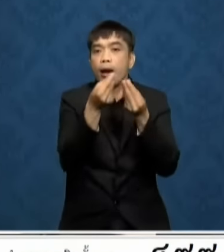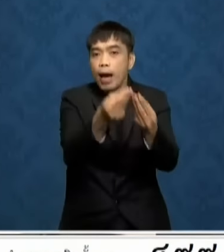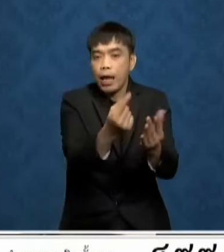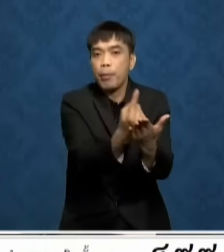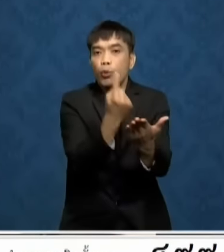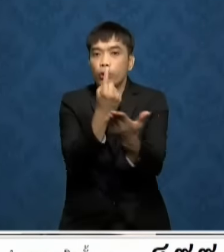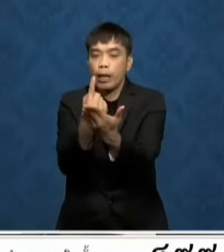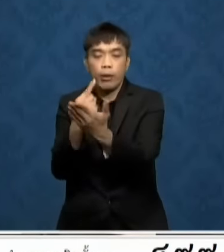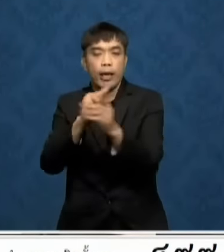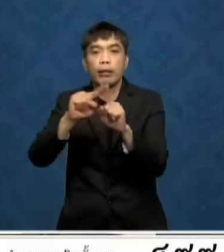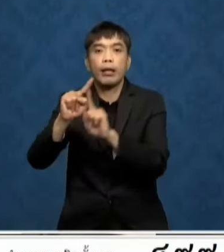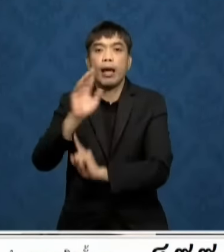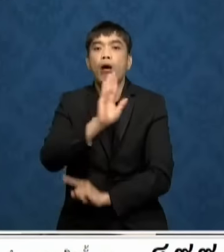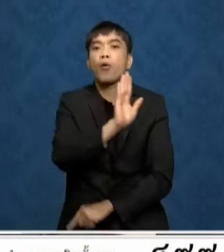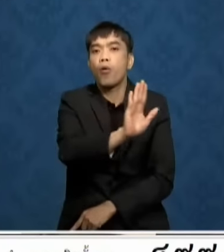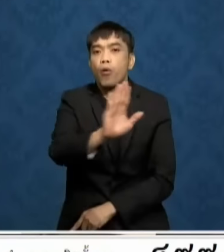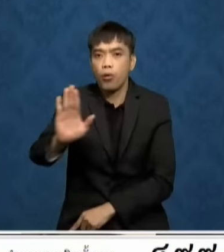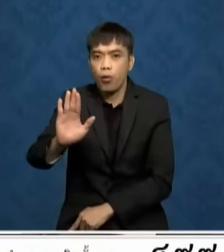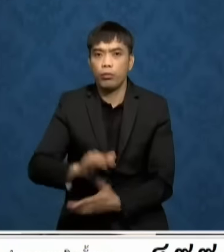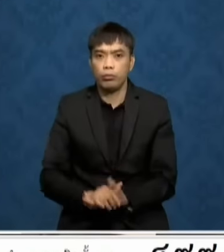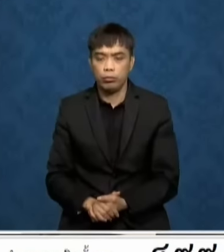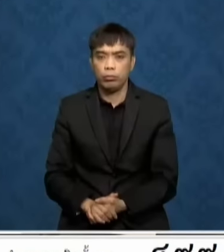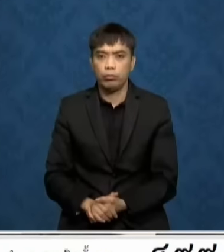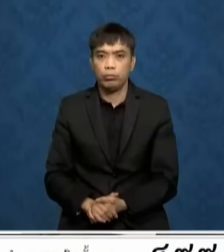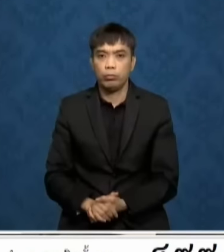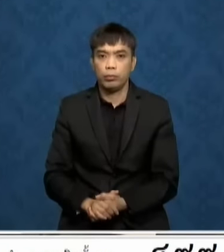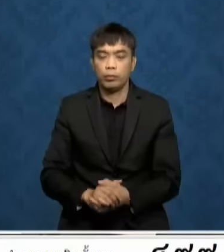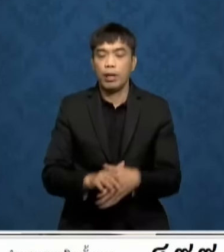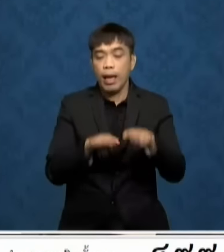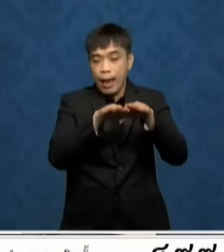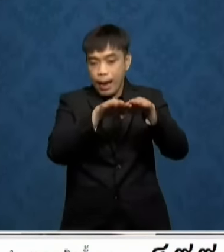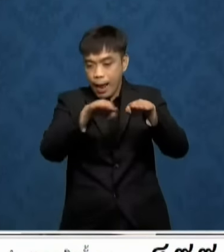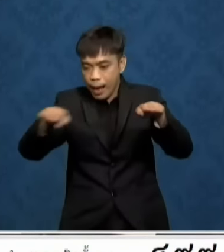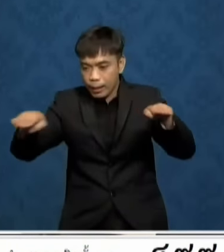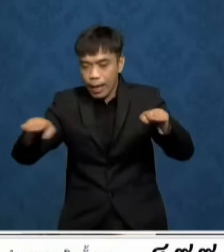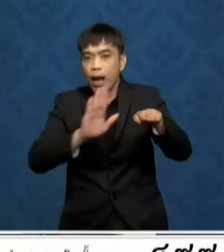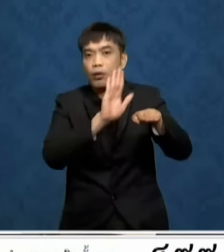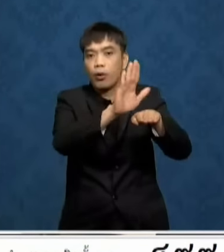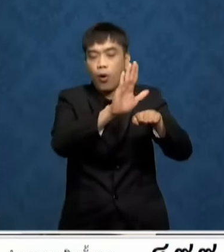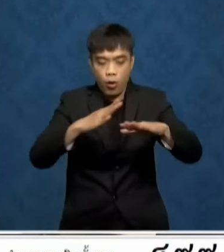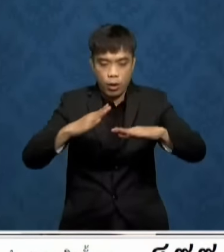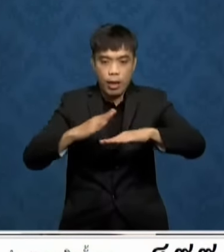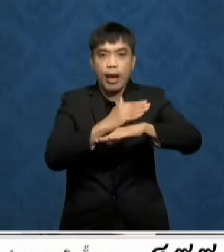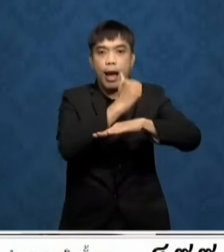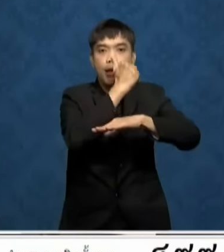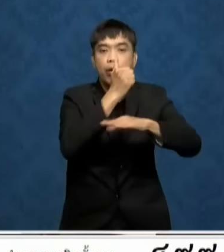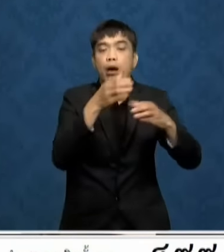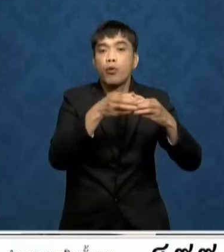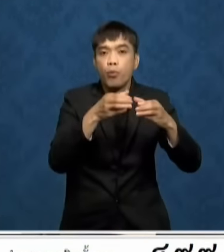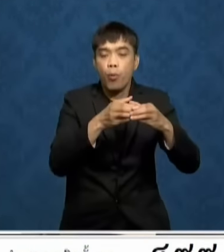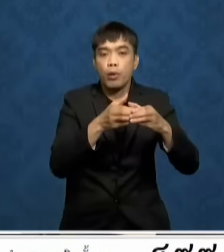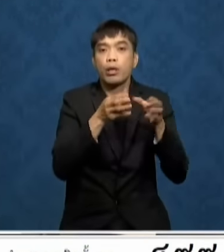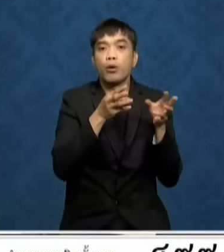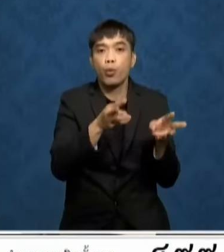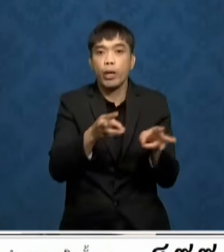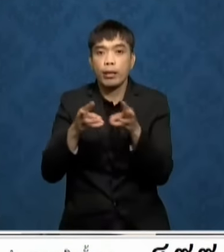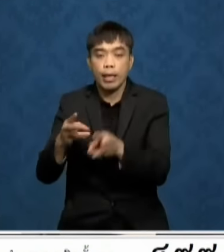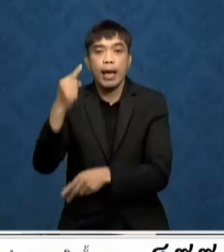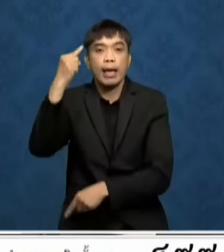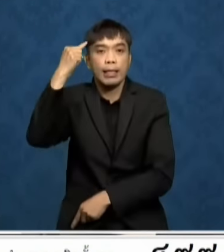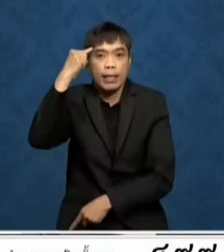บว่ารากฐานของการยุบพรรคการเมืองนั้นมาจากแนวคิดที่ว่าด้วย militant democracy แปลอย่างง่ายว่าแนวคิดประชาธิปไตยไม่